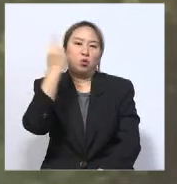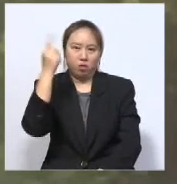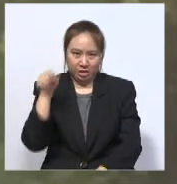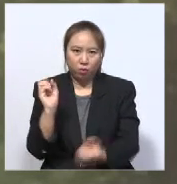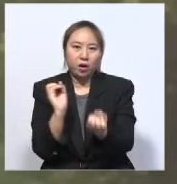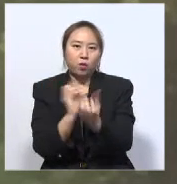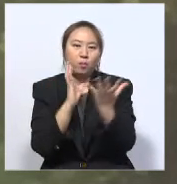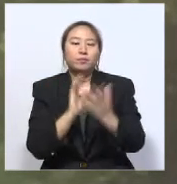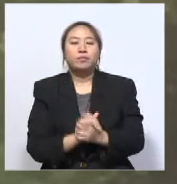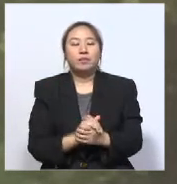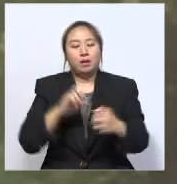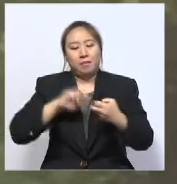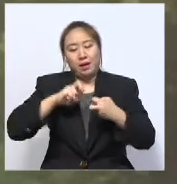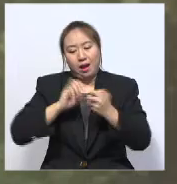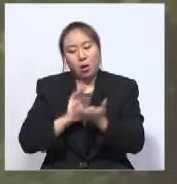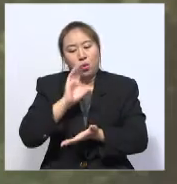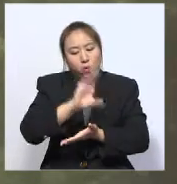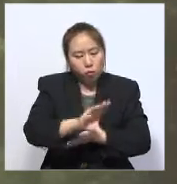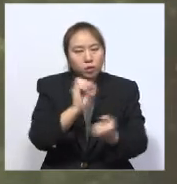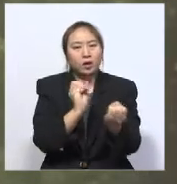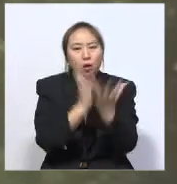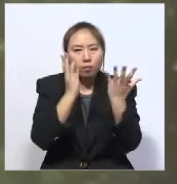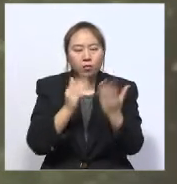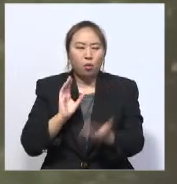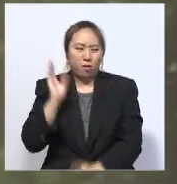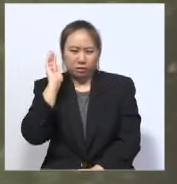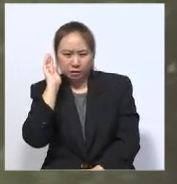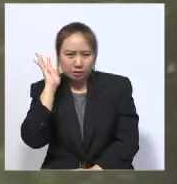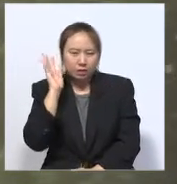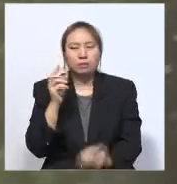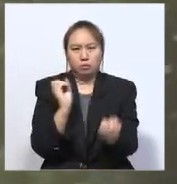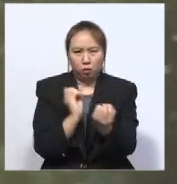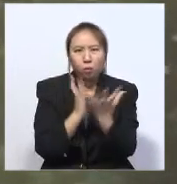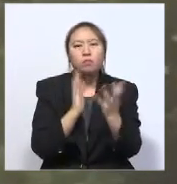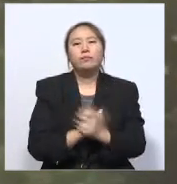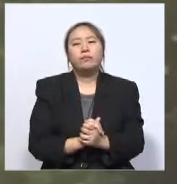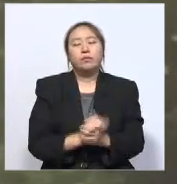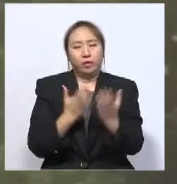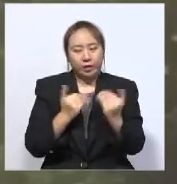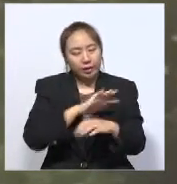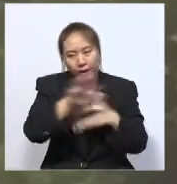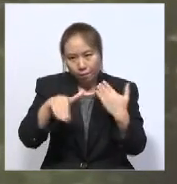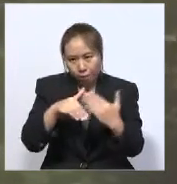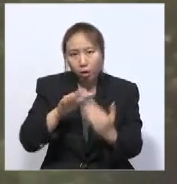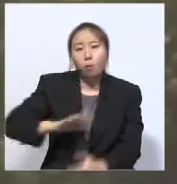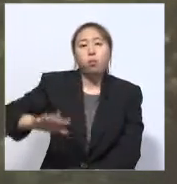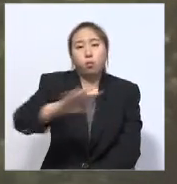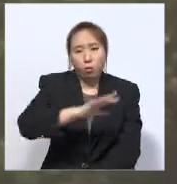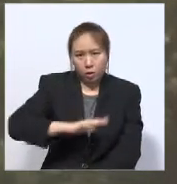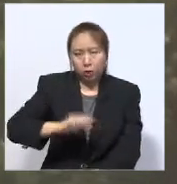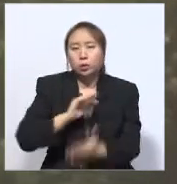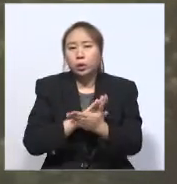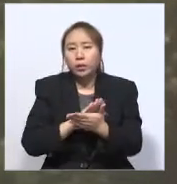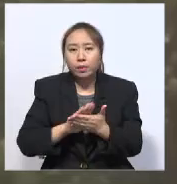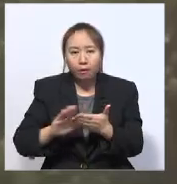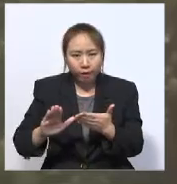มันจะเกิดปัญหาเรื่องของการลงทุนความเชื่อมั่นในการลงทุนแต่ทุกอย่างก็เรียบร้อยด้วยพวกเราไงสำคัญที่สุดคือที่